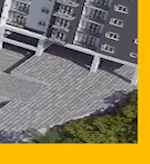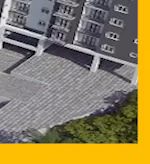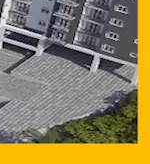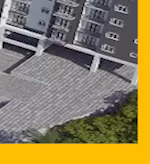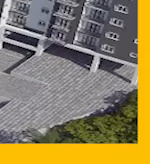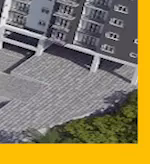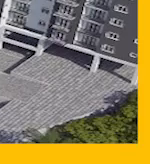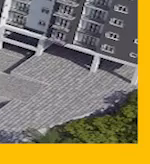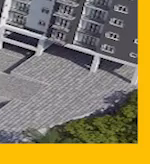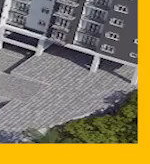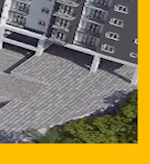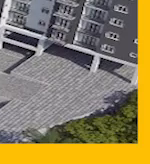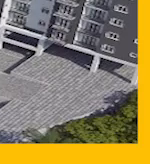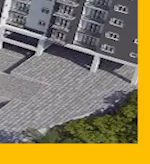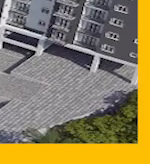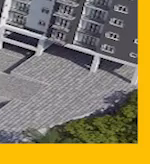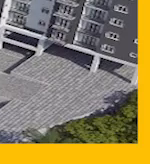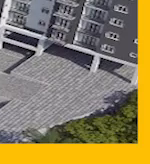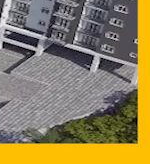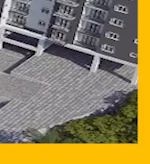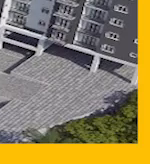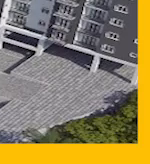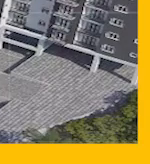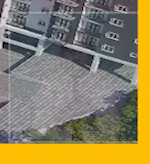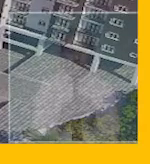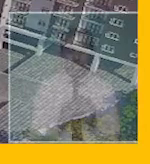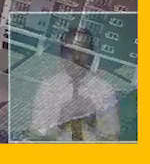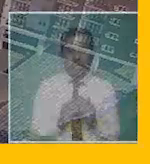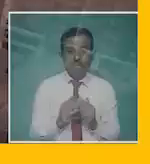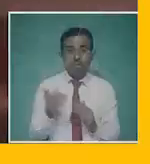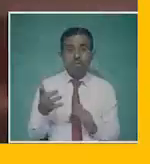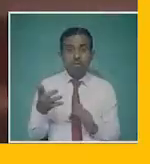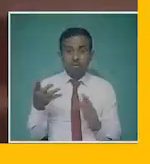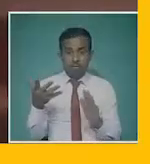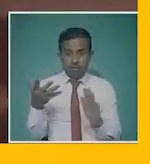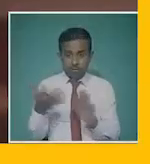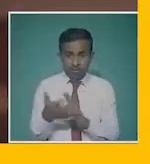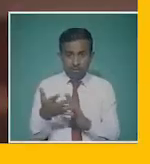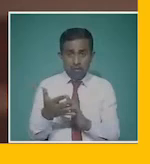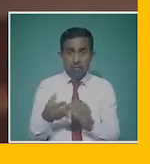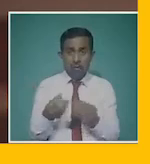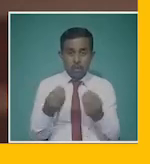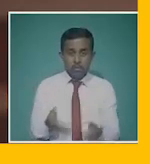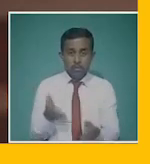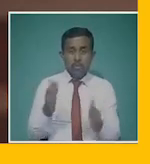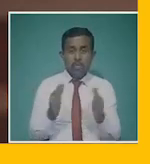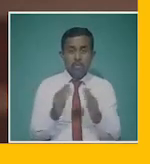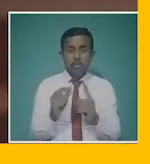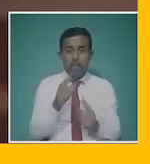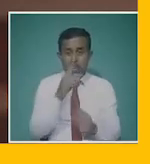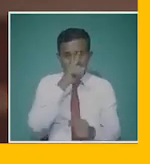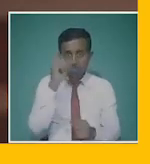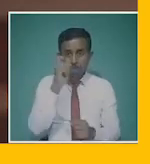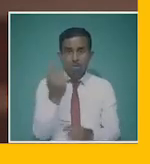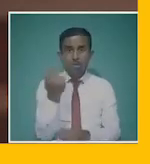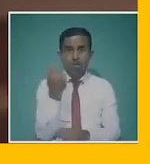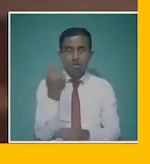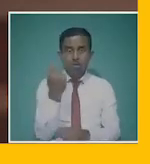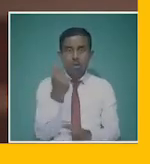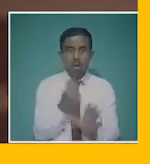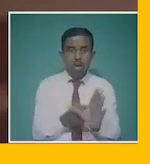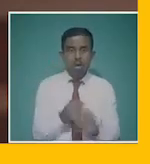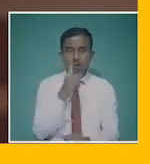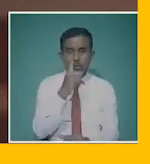එළියට ආවේ ඊට පස්සේ ප්‍රසන්න කරපු හෙළිදරව්වත් එක්ක. ඔබතුමාට මේ ගෙවල් ගැන මෙච්චර උනන්දුවක් ආවේ කොහොමද කියලා මම හොයලා